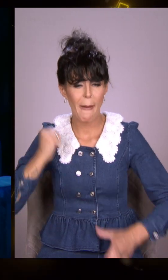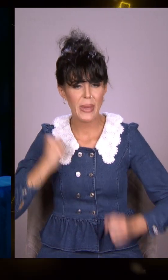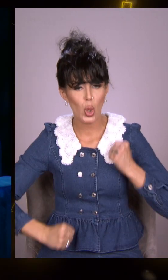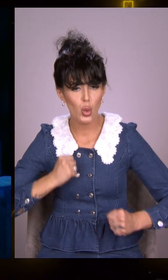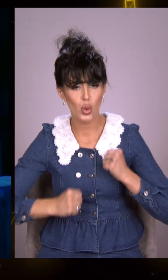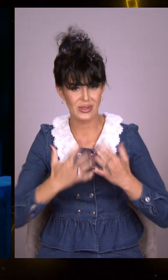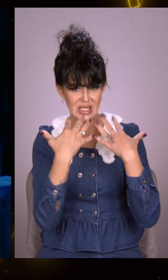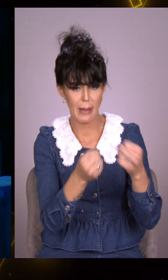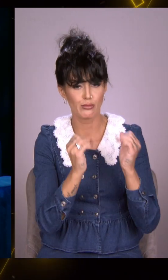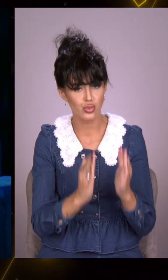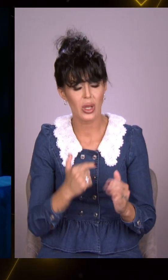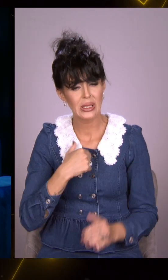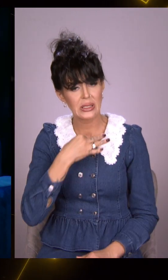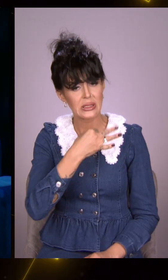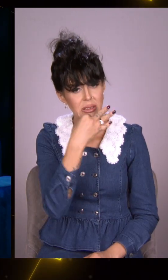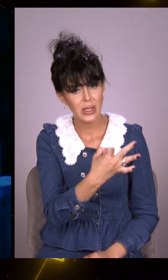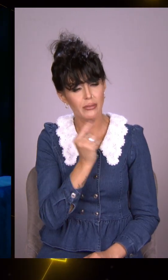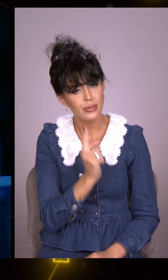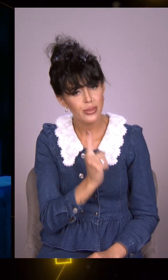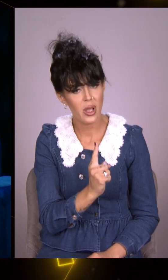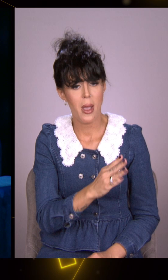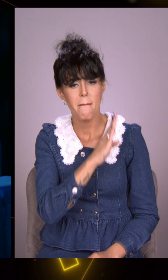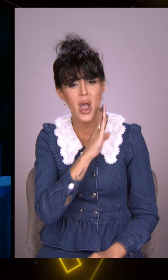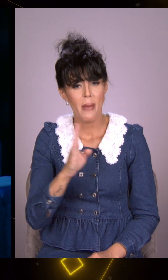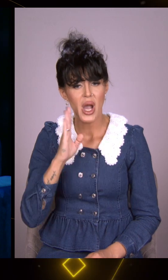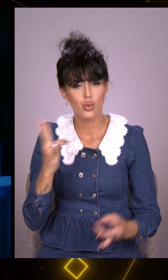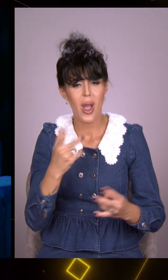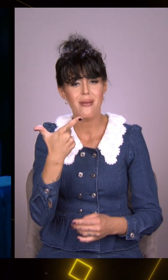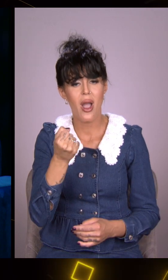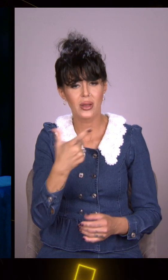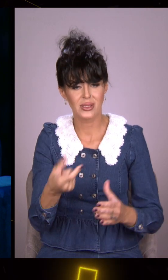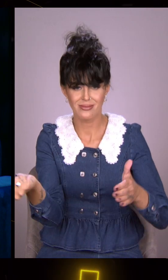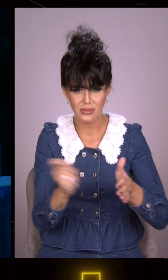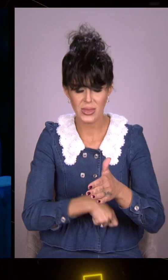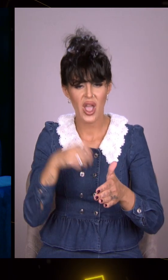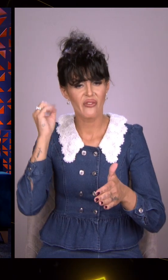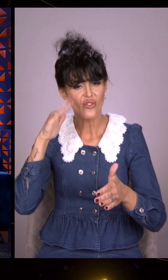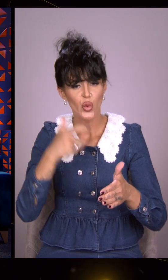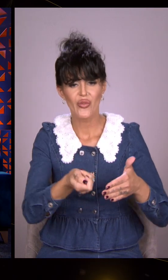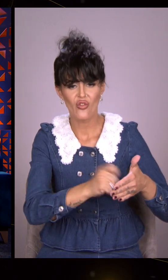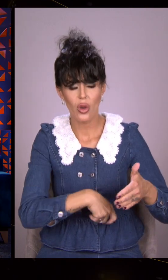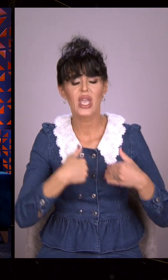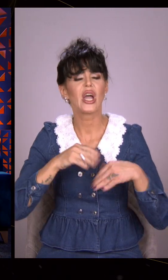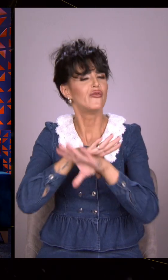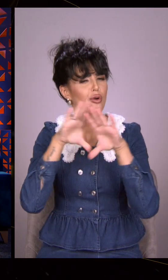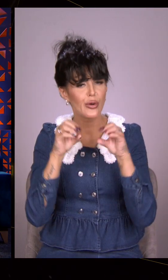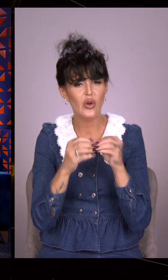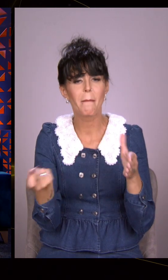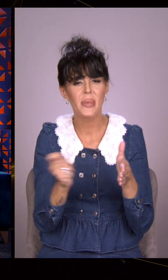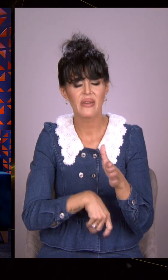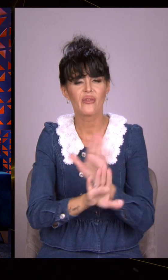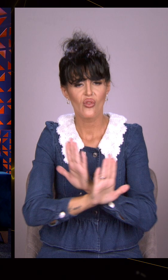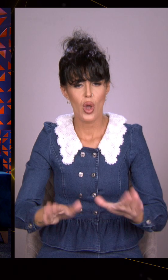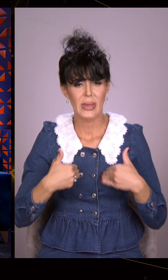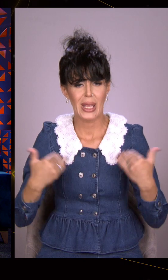Я сказала Вані, нагадала, щоб мама перекрила газ і воду. Він сказав: бабушка, ми вже все перекрили, ми